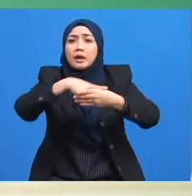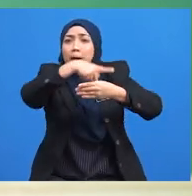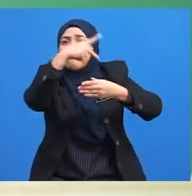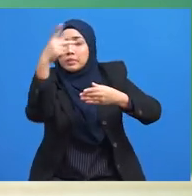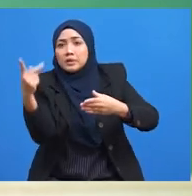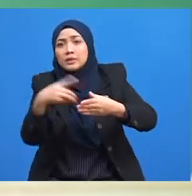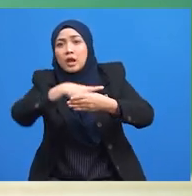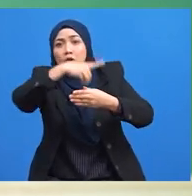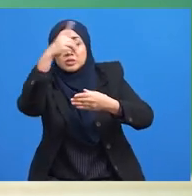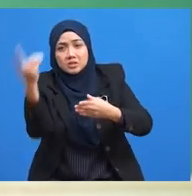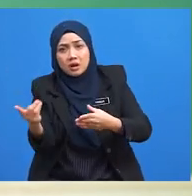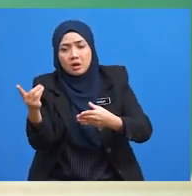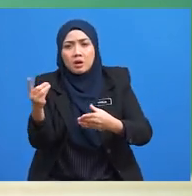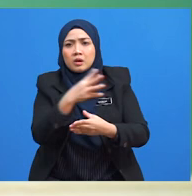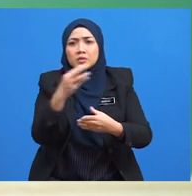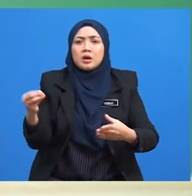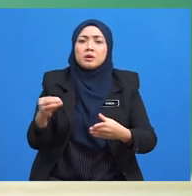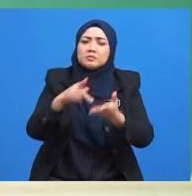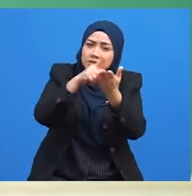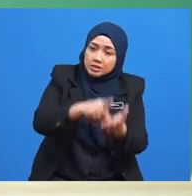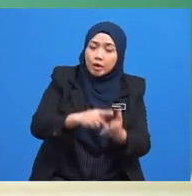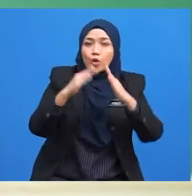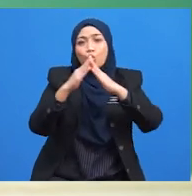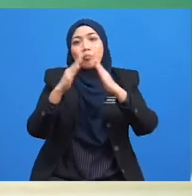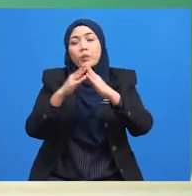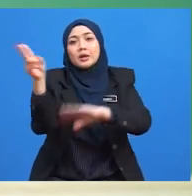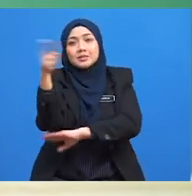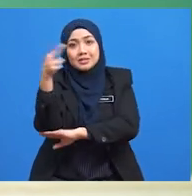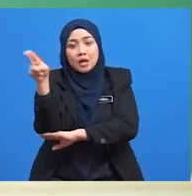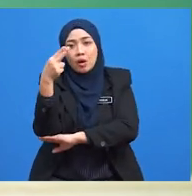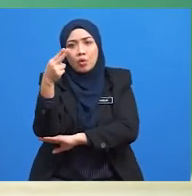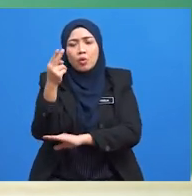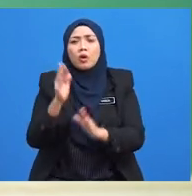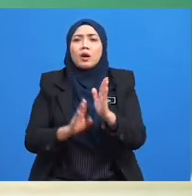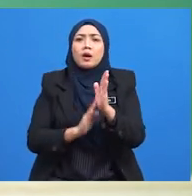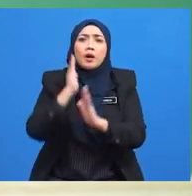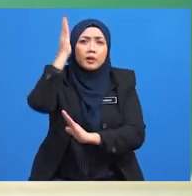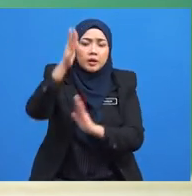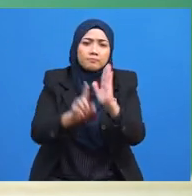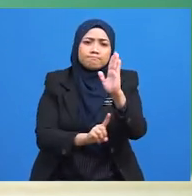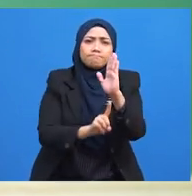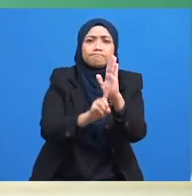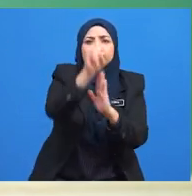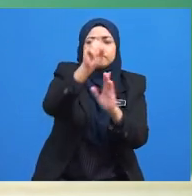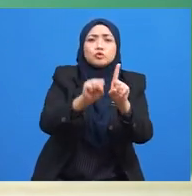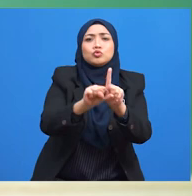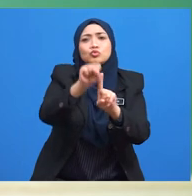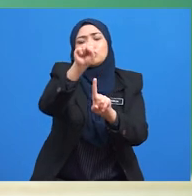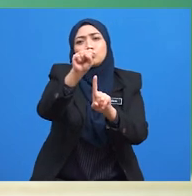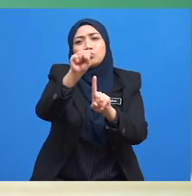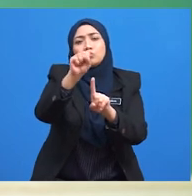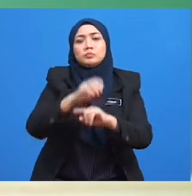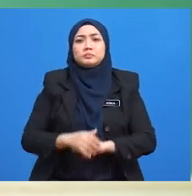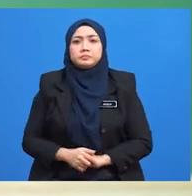menyebabkan berlakunya kesan rumah hijau yang akan meningkatkan suhu global. Hal